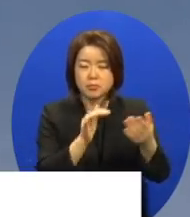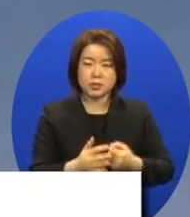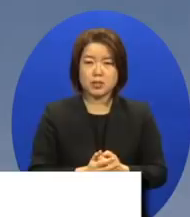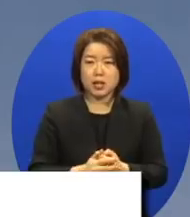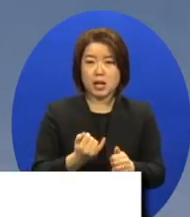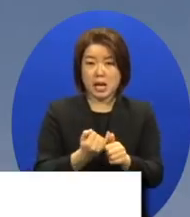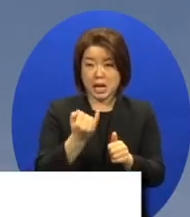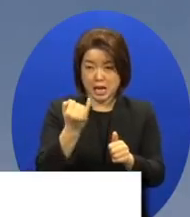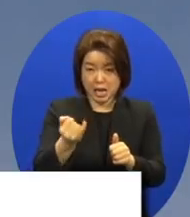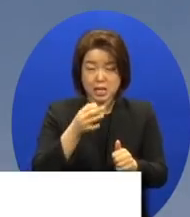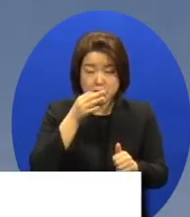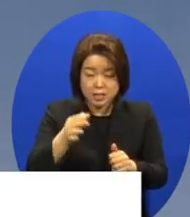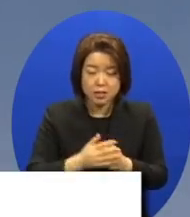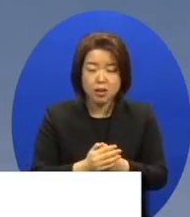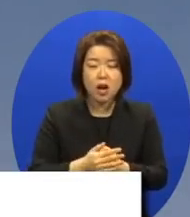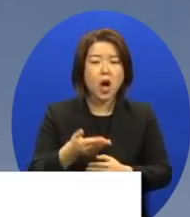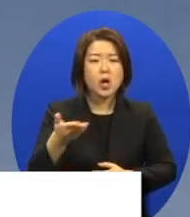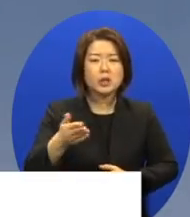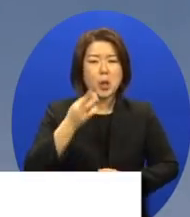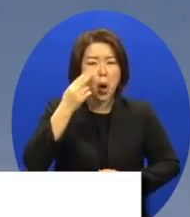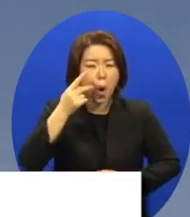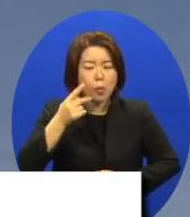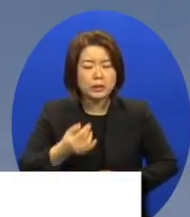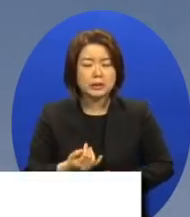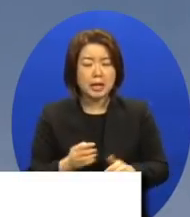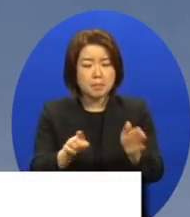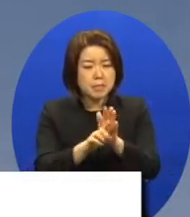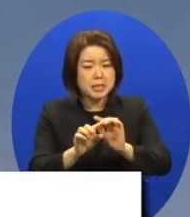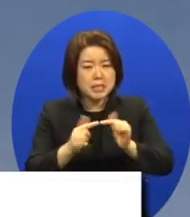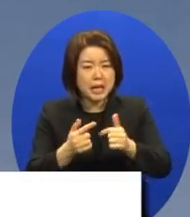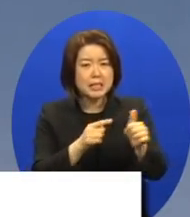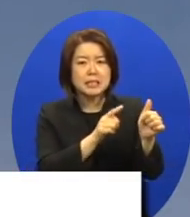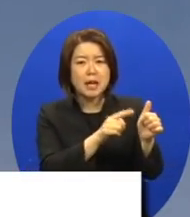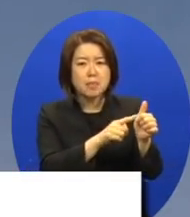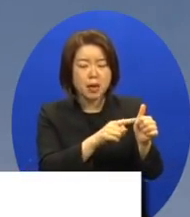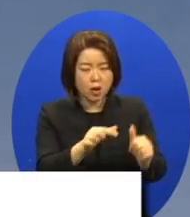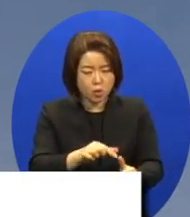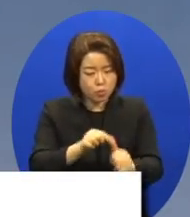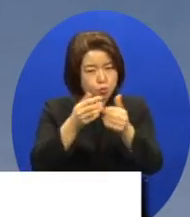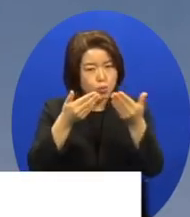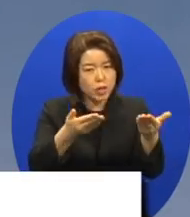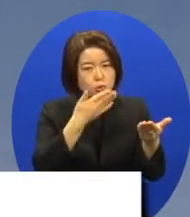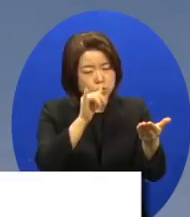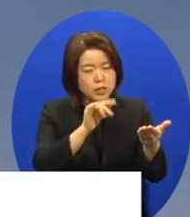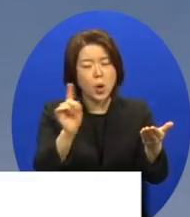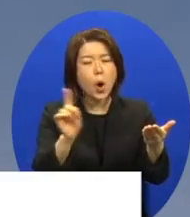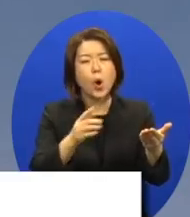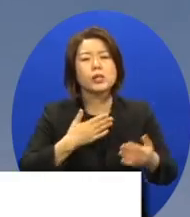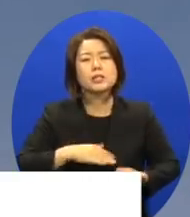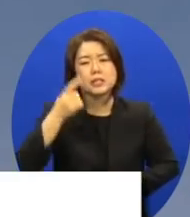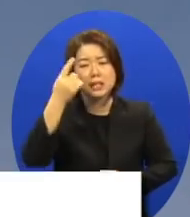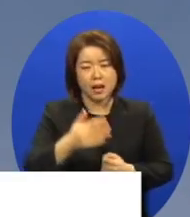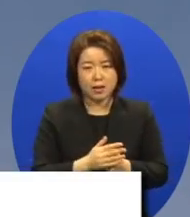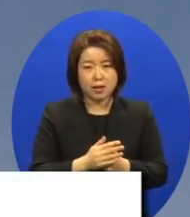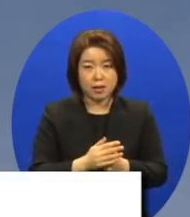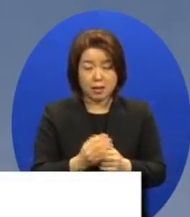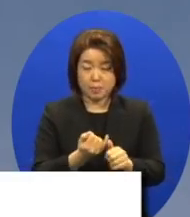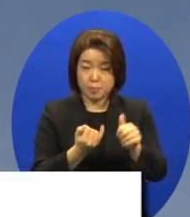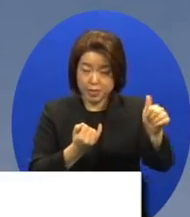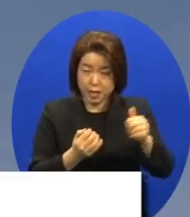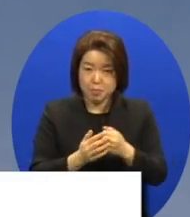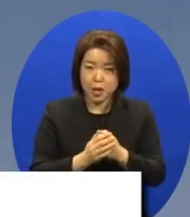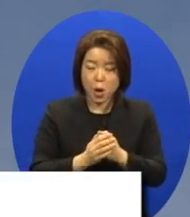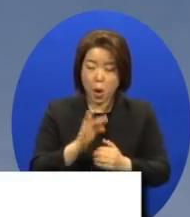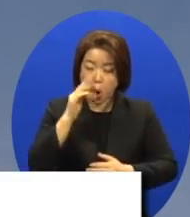아내 된 이어 그대가 혹시나 그대 남편을 구원 할는지 어찌 안 니까 남편 된 이어 그대가 혹시나